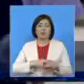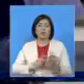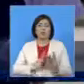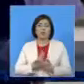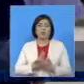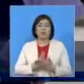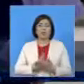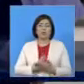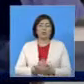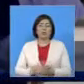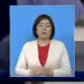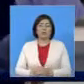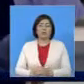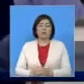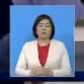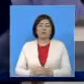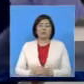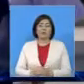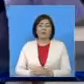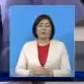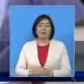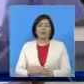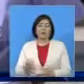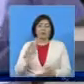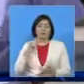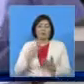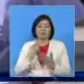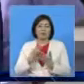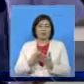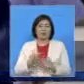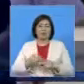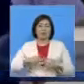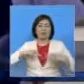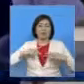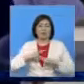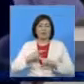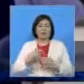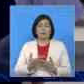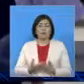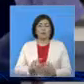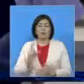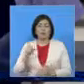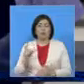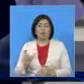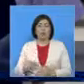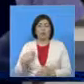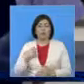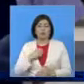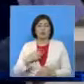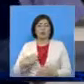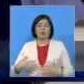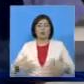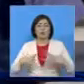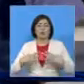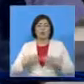қызметінің жаңа қызметіне сын көзбен қараймыз. Бұл дұрыс емес деп ойлаймын. Ең біріншіден адам баласы өзі отбасынан,